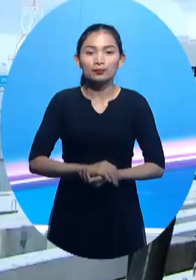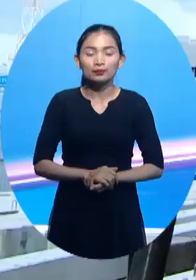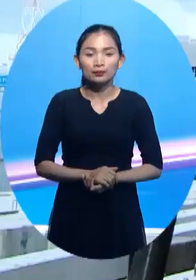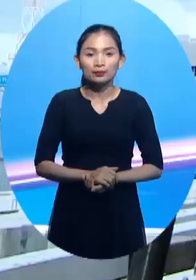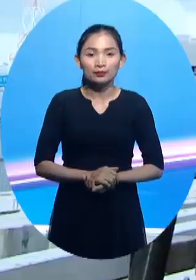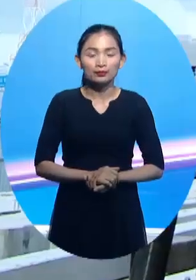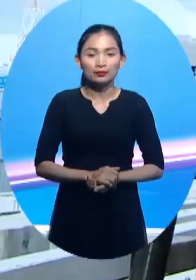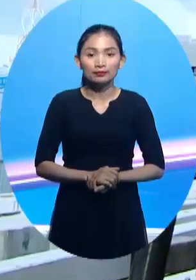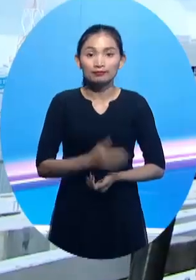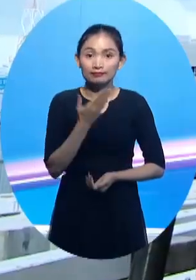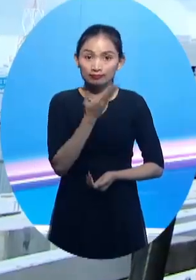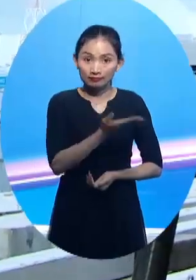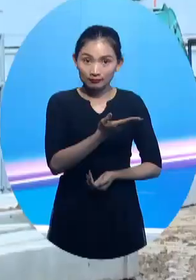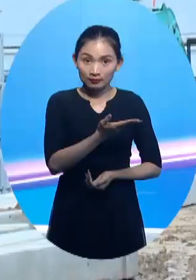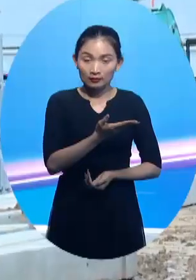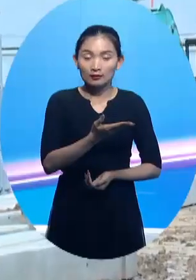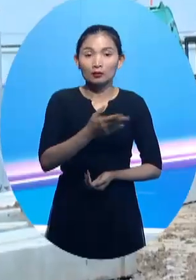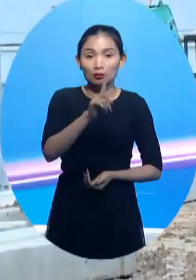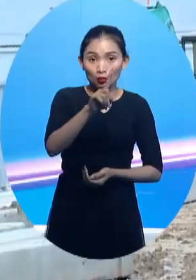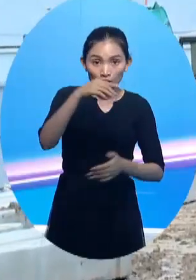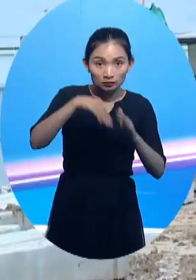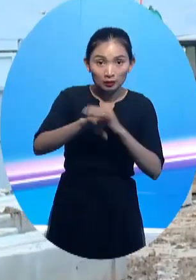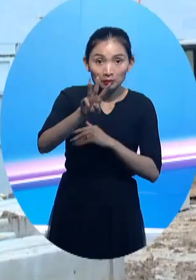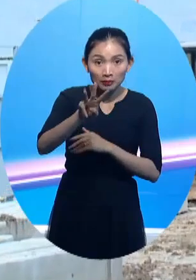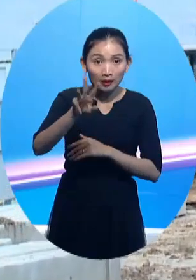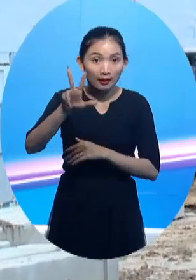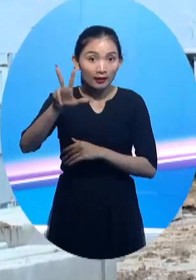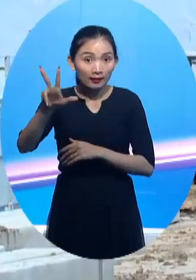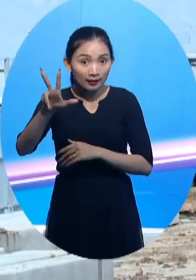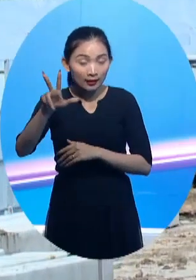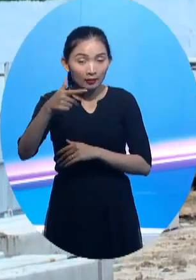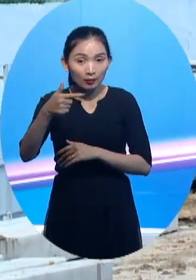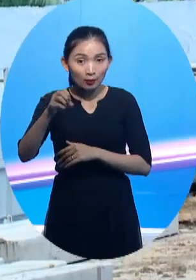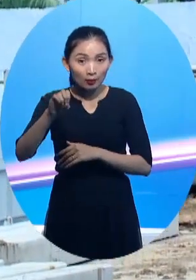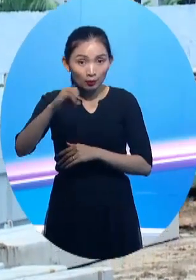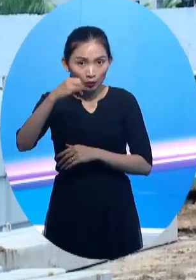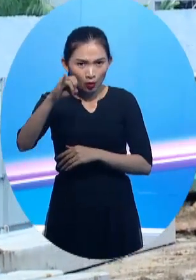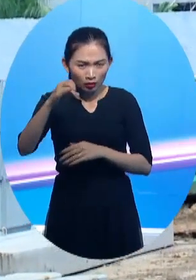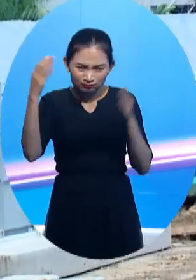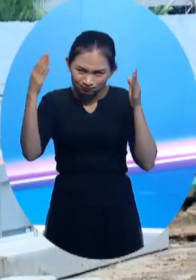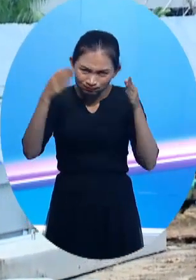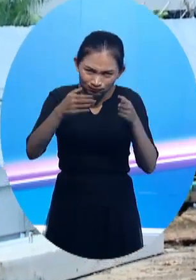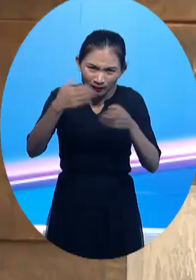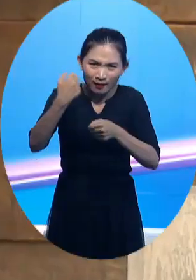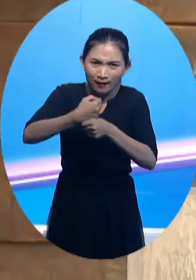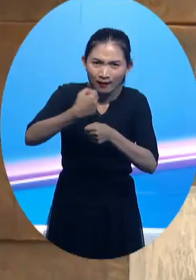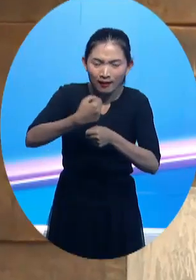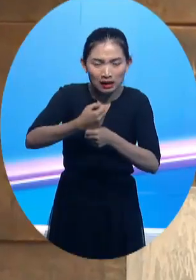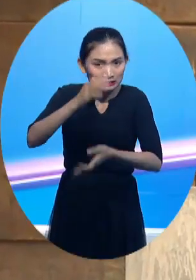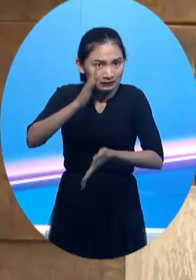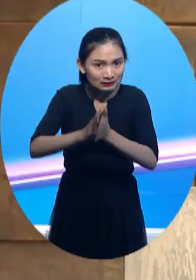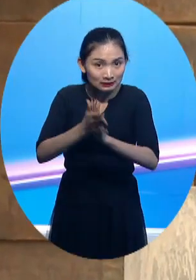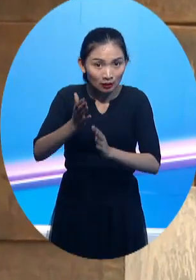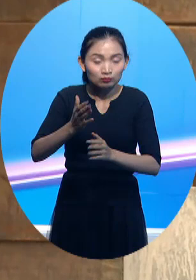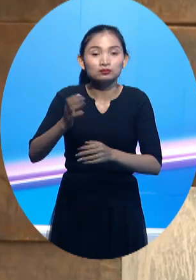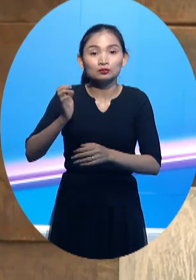cũng chính là một trong số 38 gói thầu dự án công trình mà đơn vị liên quan sẽ tập Trung tối đa nguồn lực để hoàn thành và đưa vào khai thác trong